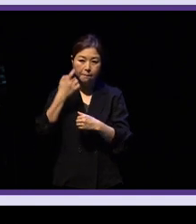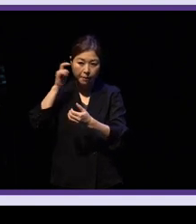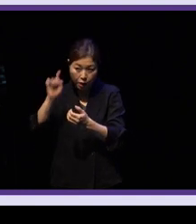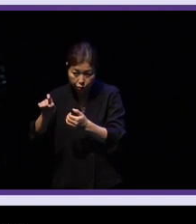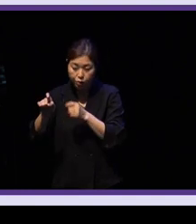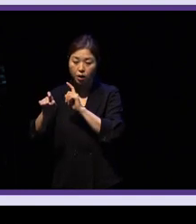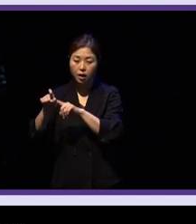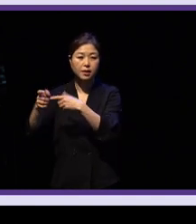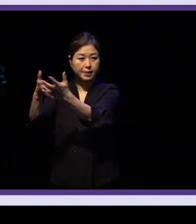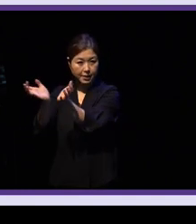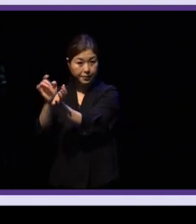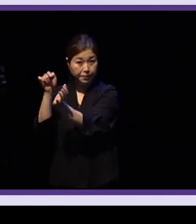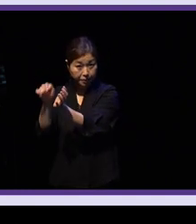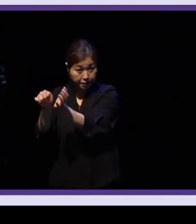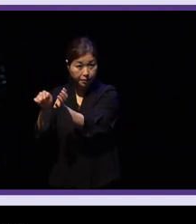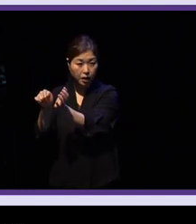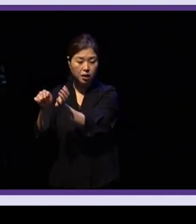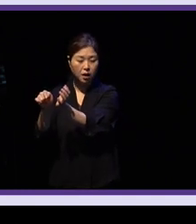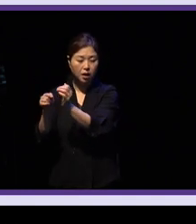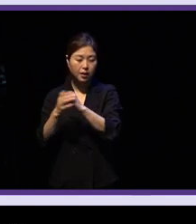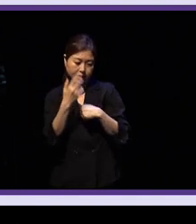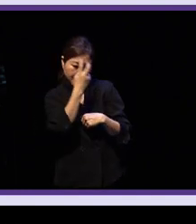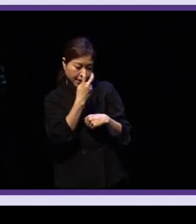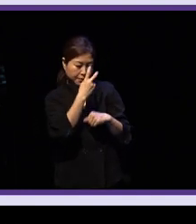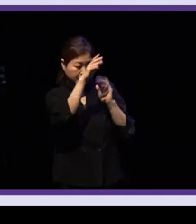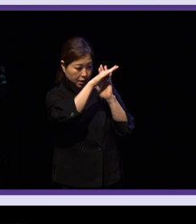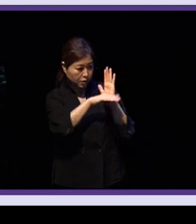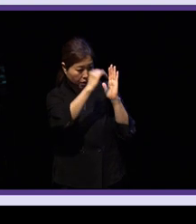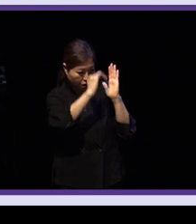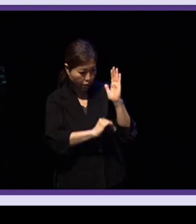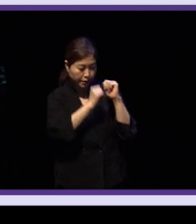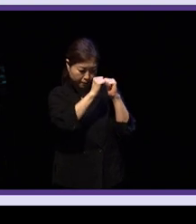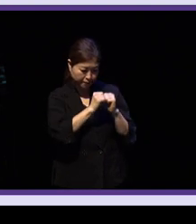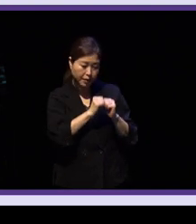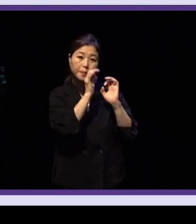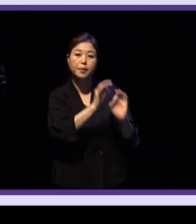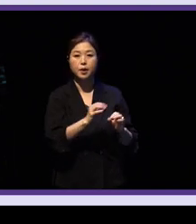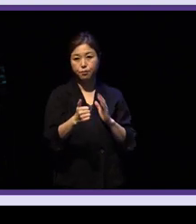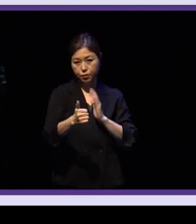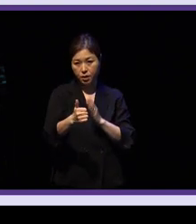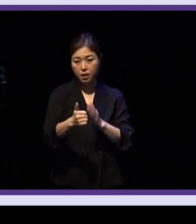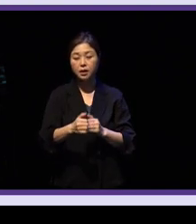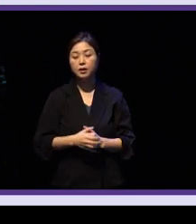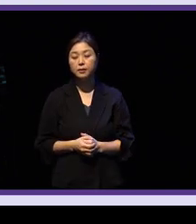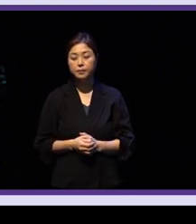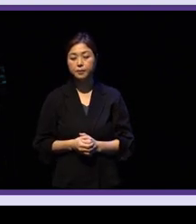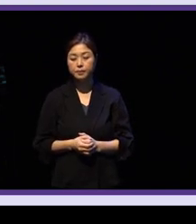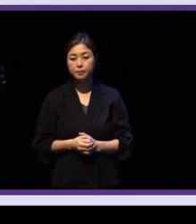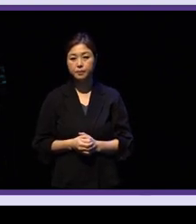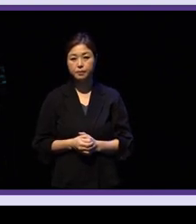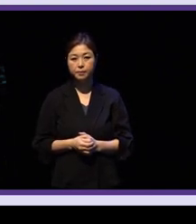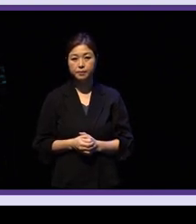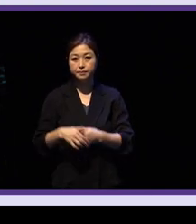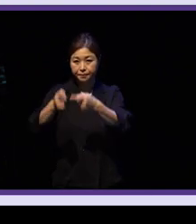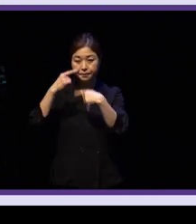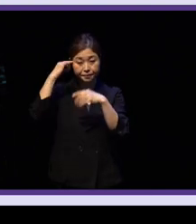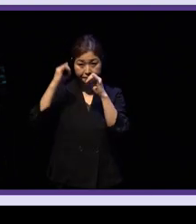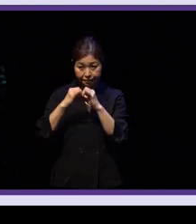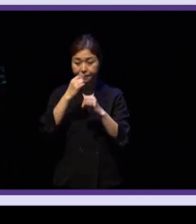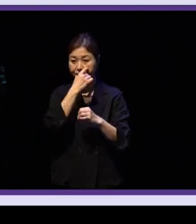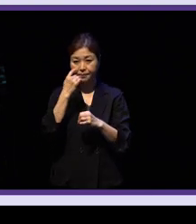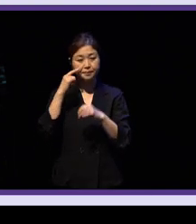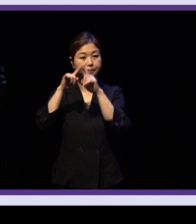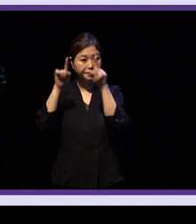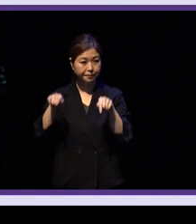이런 심의 기준을 좀 추가적으로 보안 적용토록 하겠습니다 그리고 아까 말씀드렸던 그 참여 동의 확인서 말씀드렸다시피